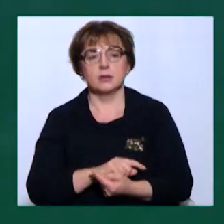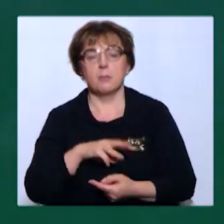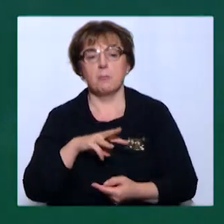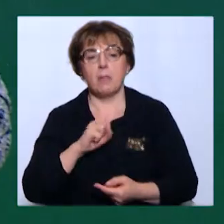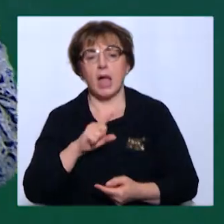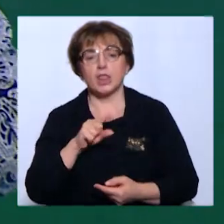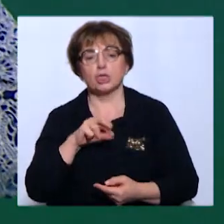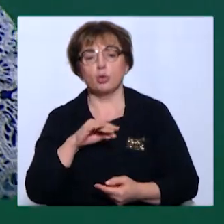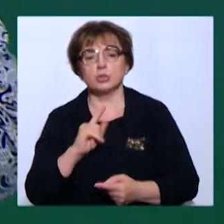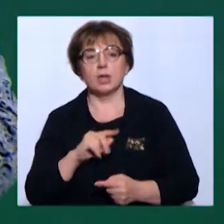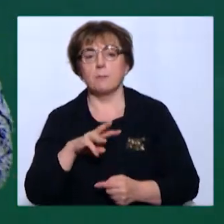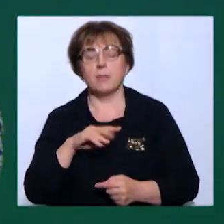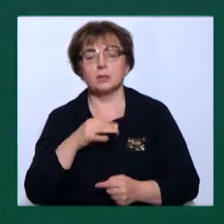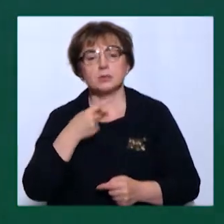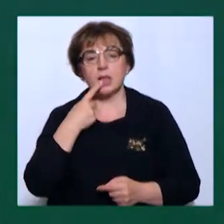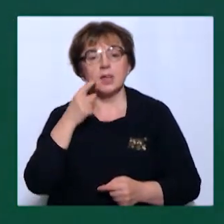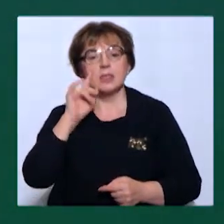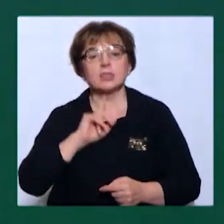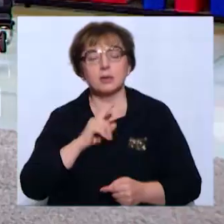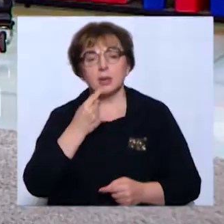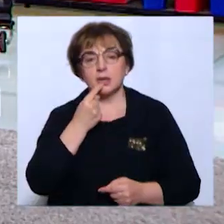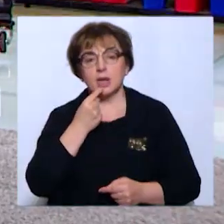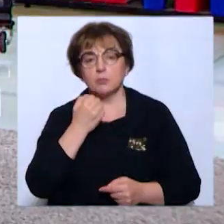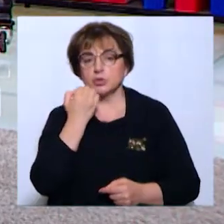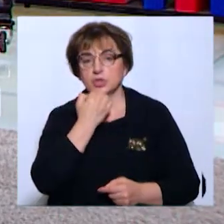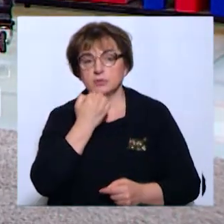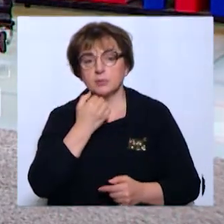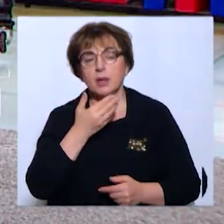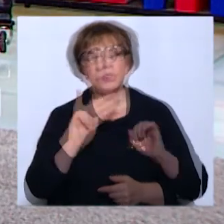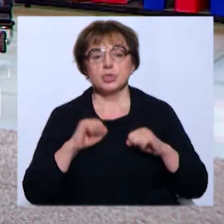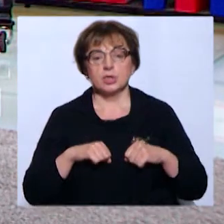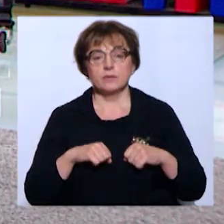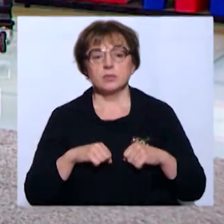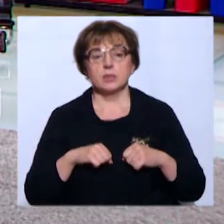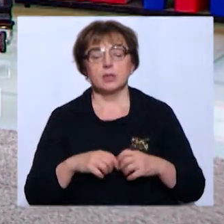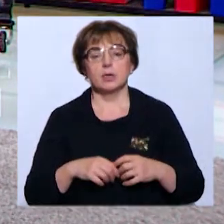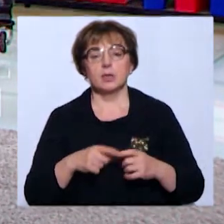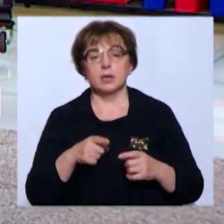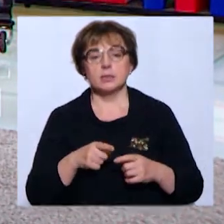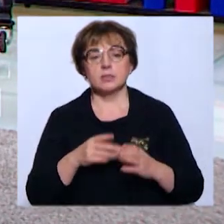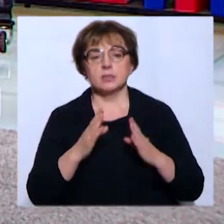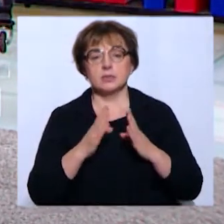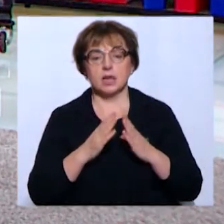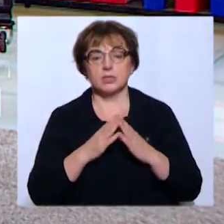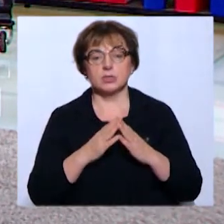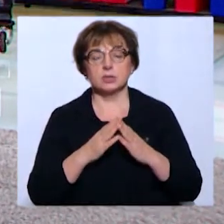მალტოზად. მალტოზად ტკბილი გებოს ქონე ნივთიერება. ჩვენ შეგვიძლია ეს